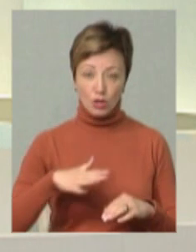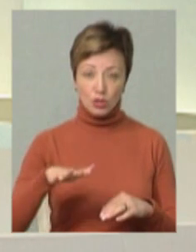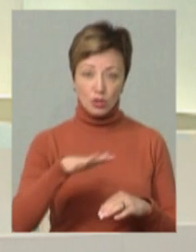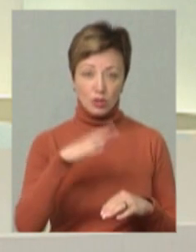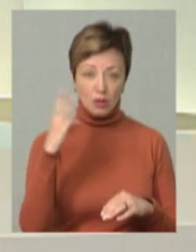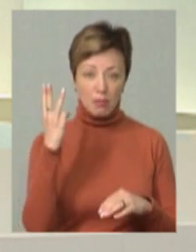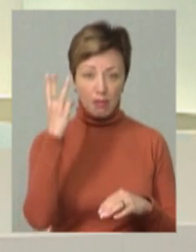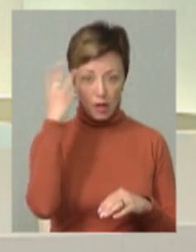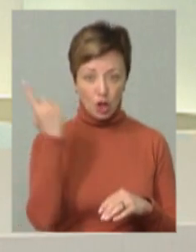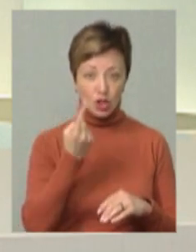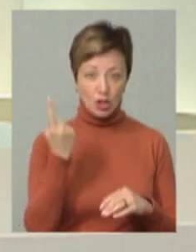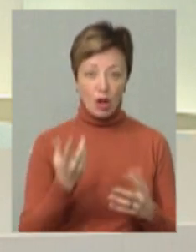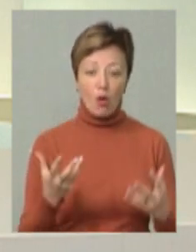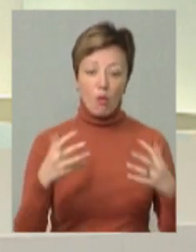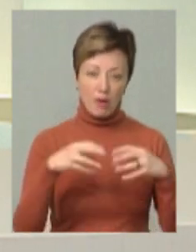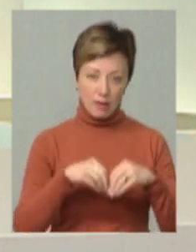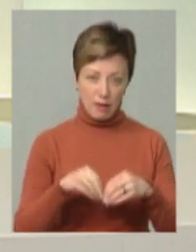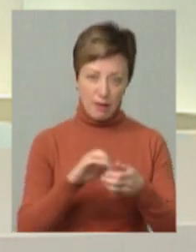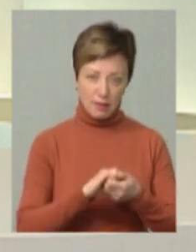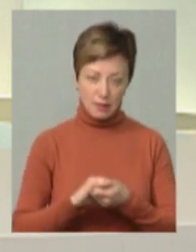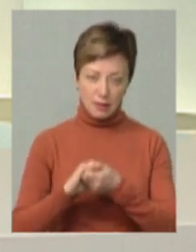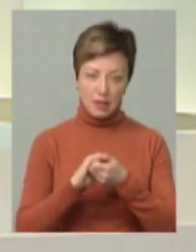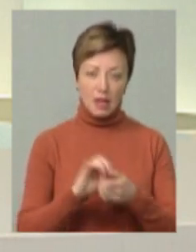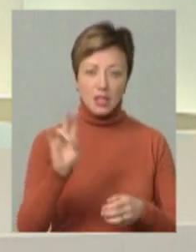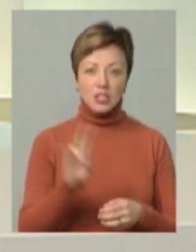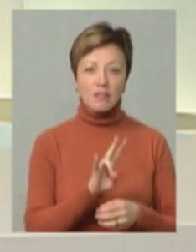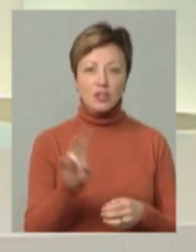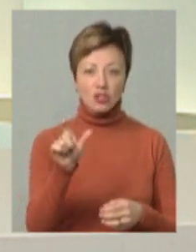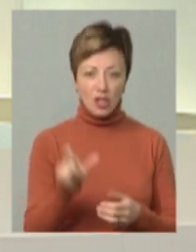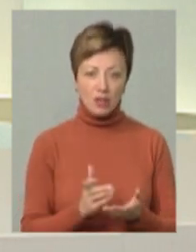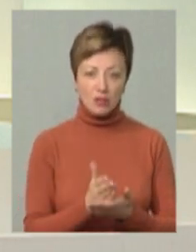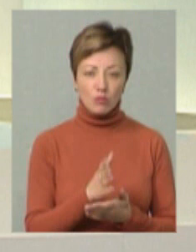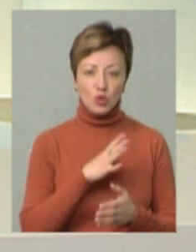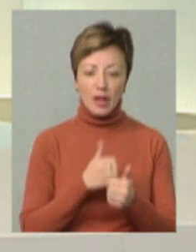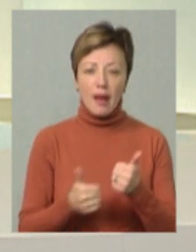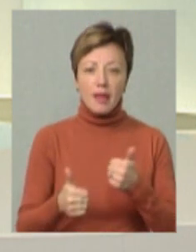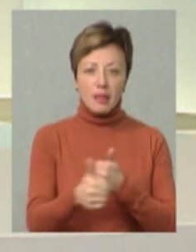Поділлю нашій Хмельниччині об'єднатися. Священником бути дійсно лідерами,